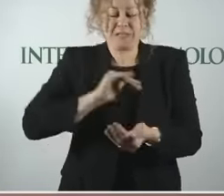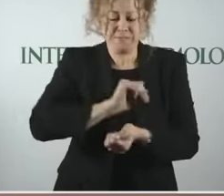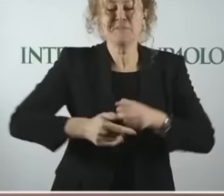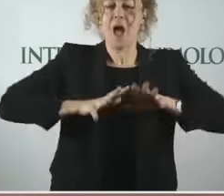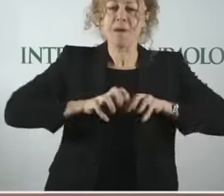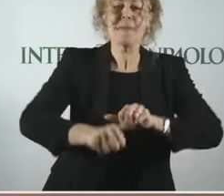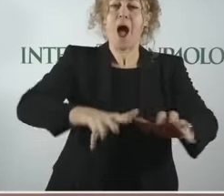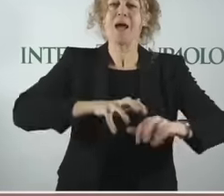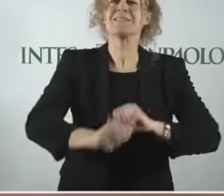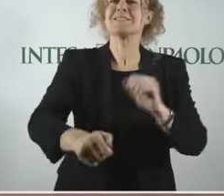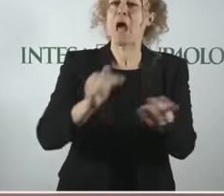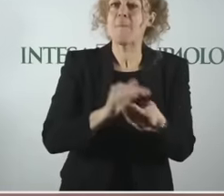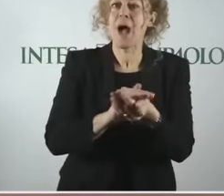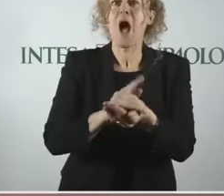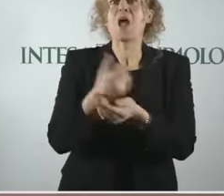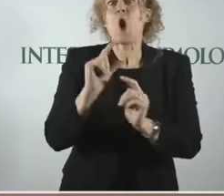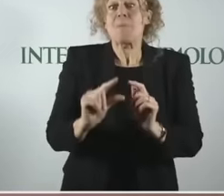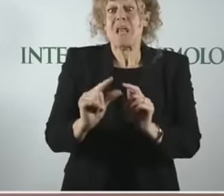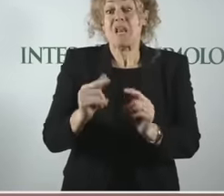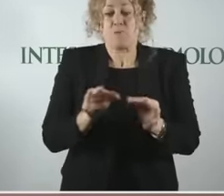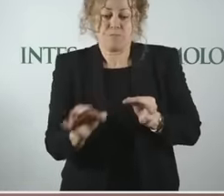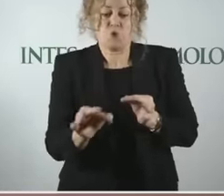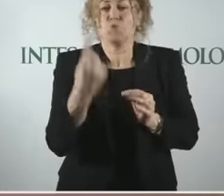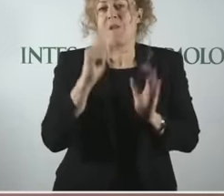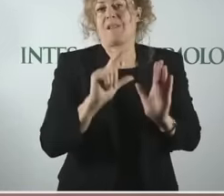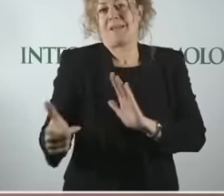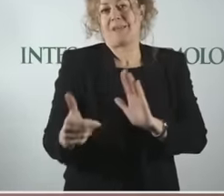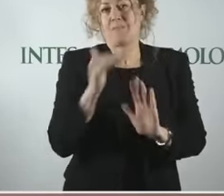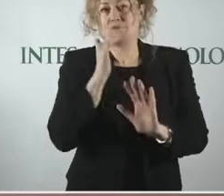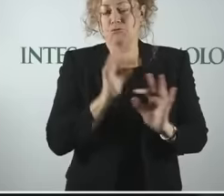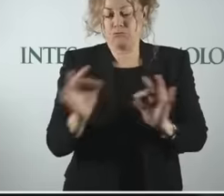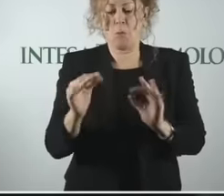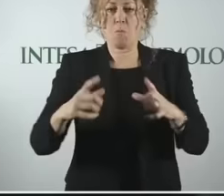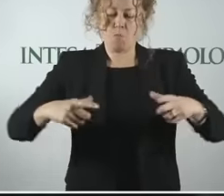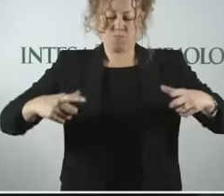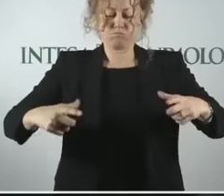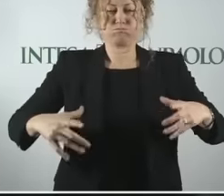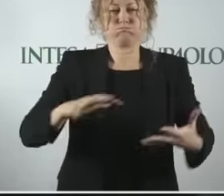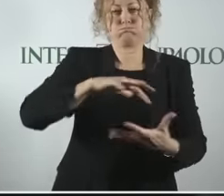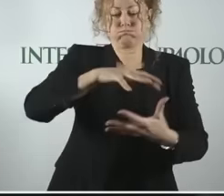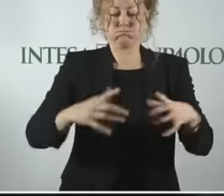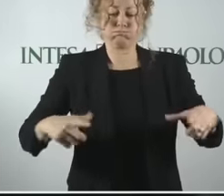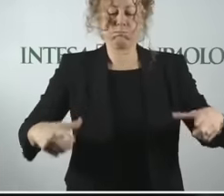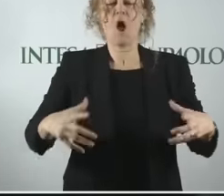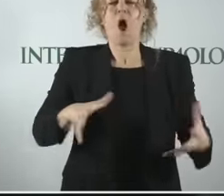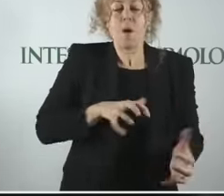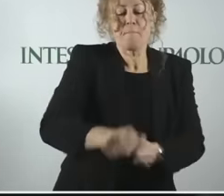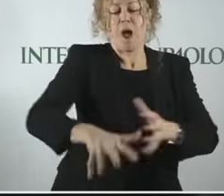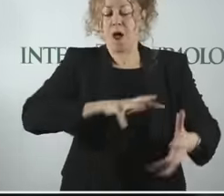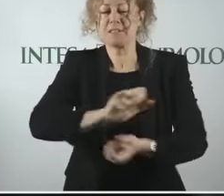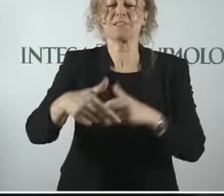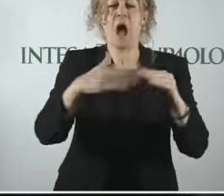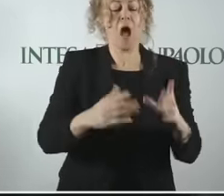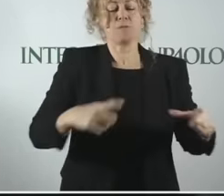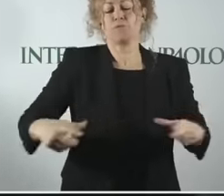il pane come minimo per tutta la settimana pagnotte quindi belle grosse te le impasti in casa